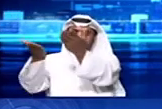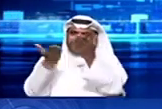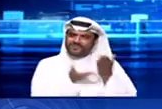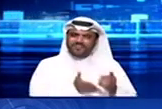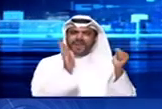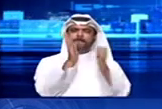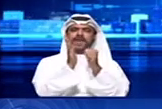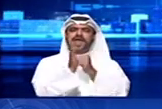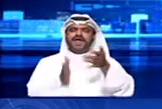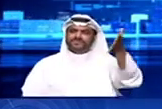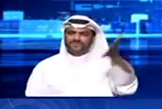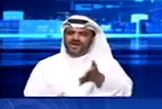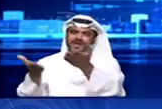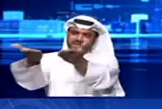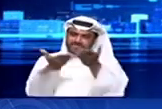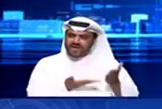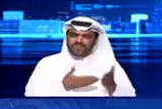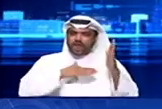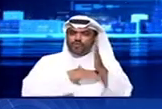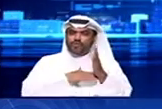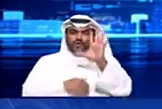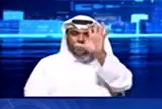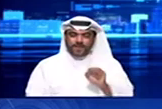نلبي طلبهم بزيارة